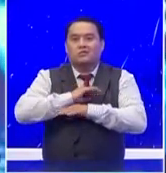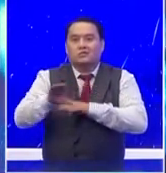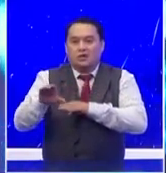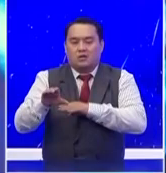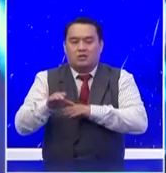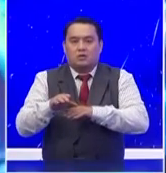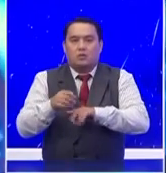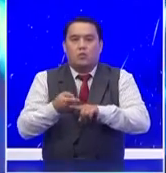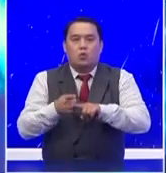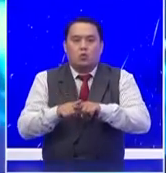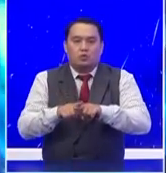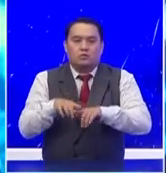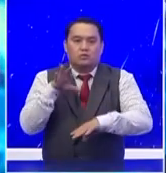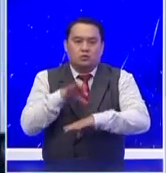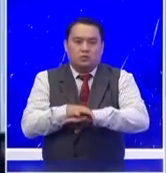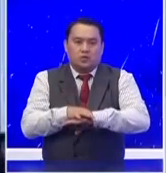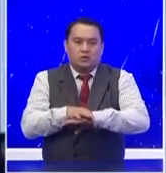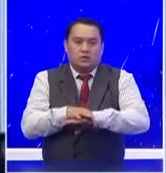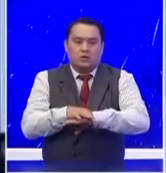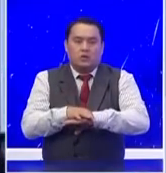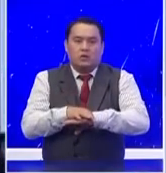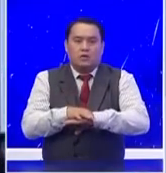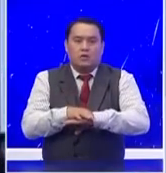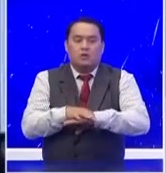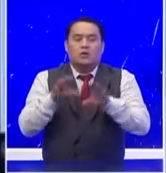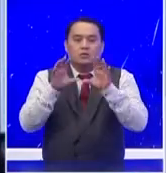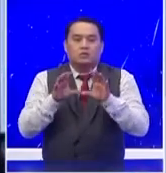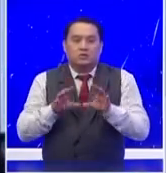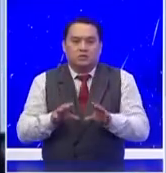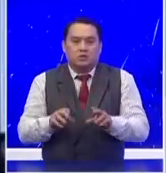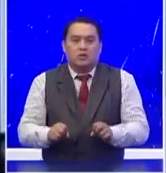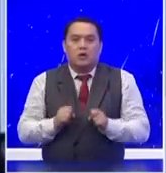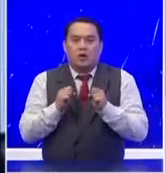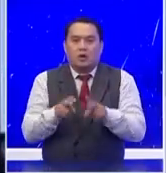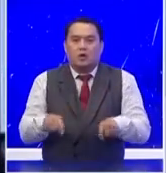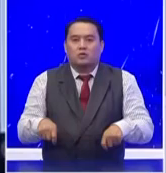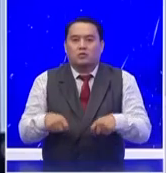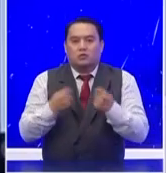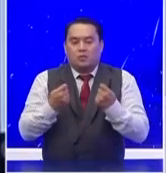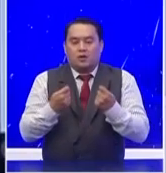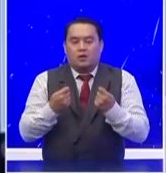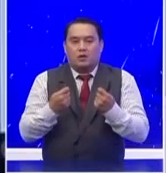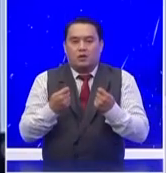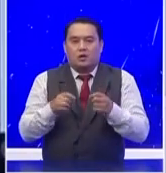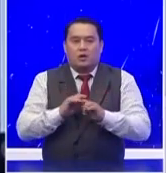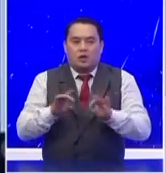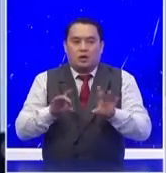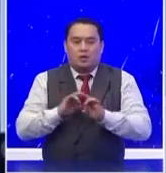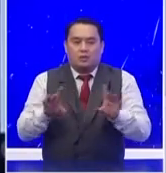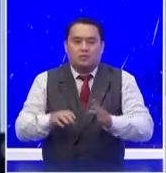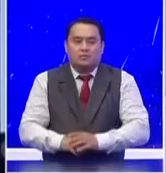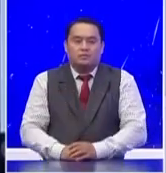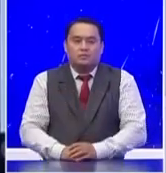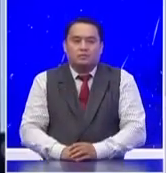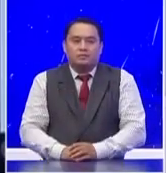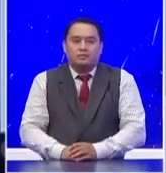заңсыз әрекеттердің жолын кесті. Бұл үшін заңға сәйкес қылмыстық жауапкершілік бар екенін ескертемін.